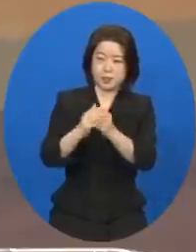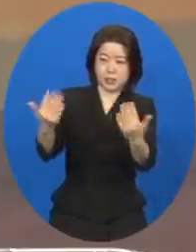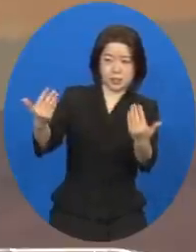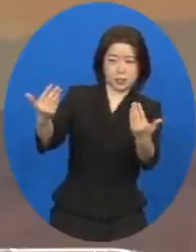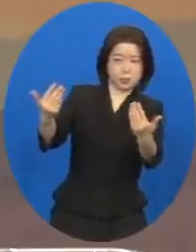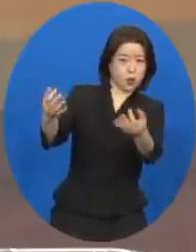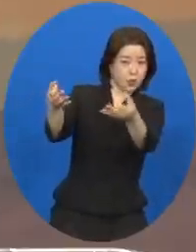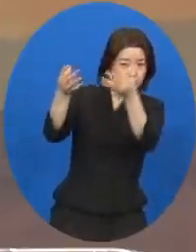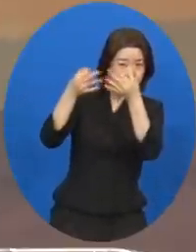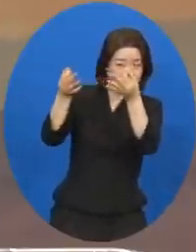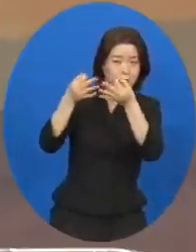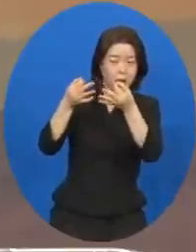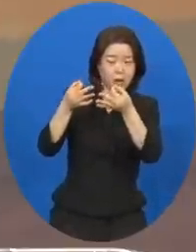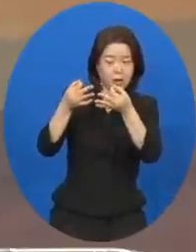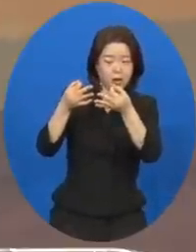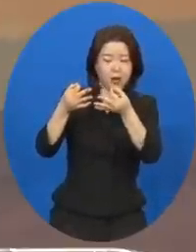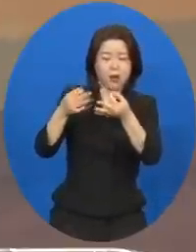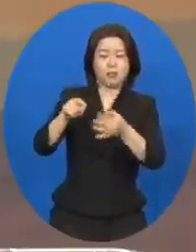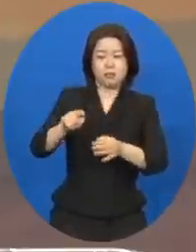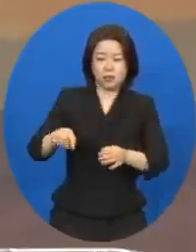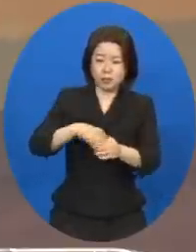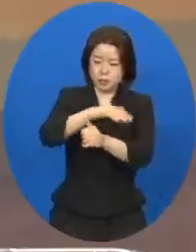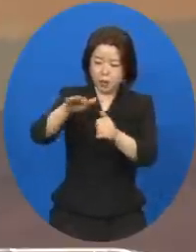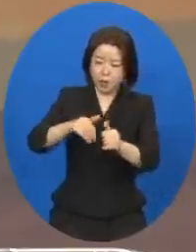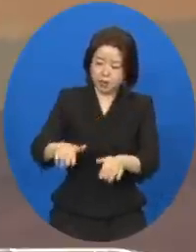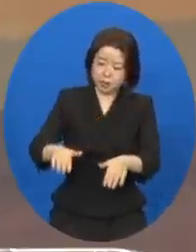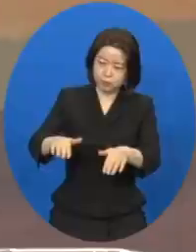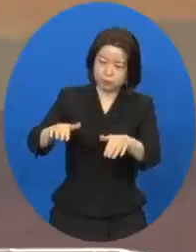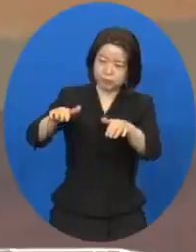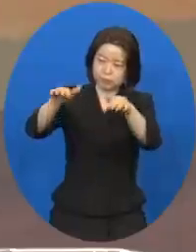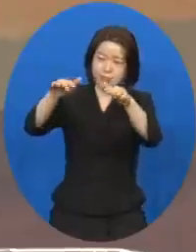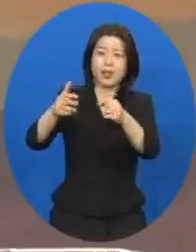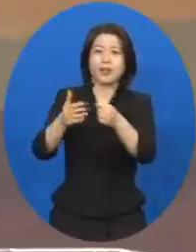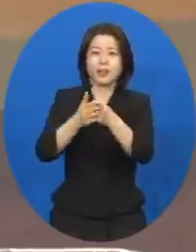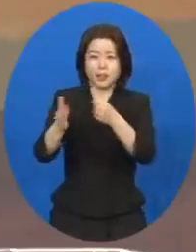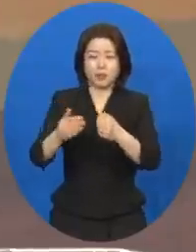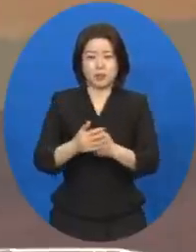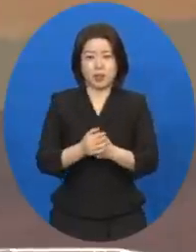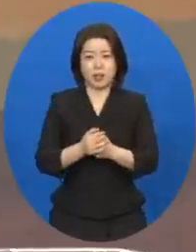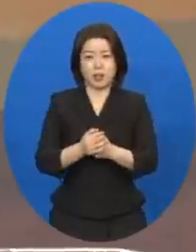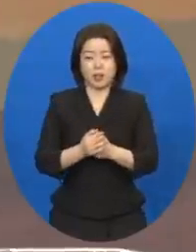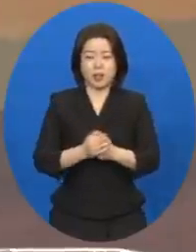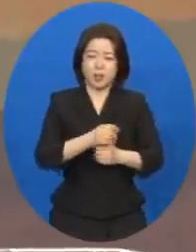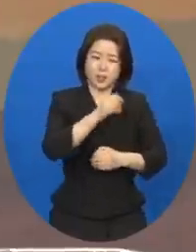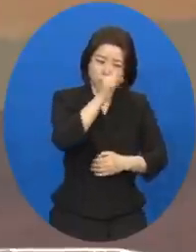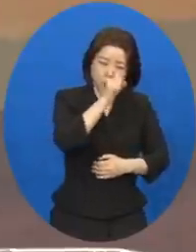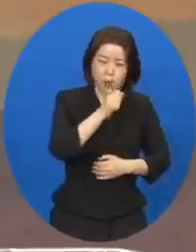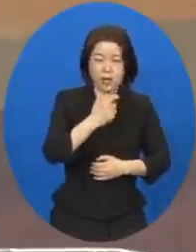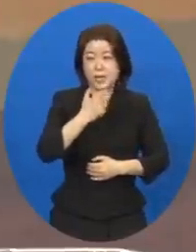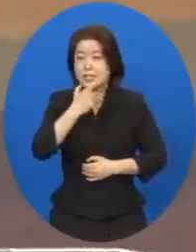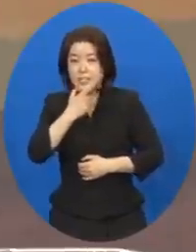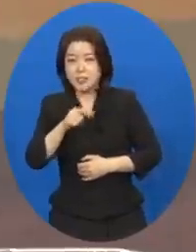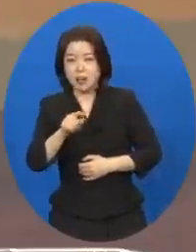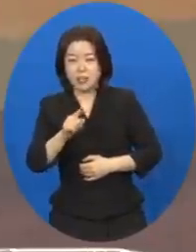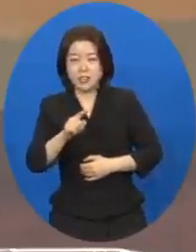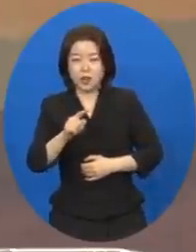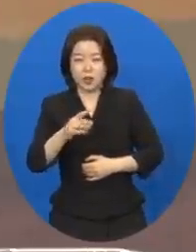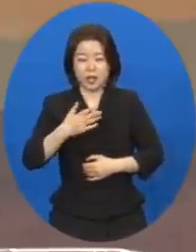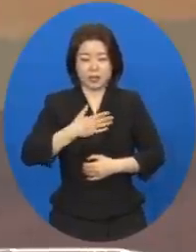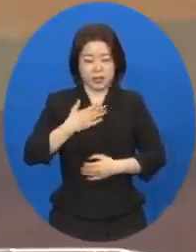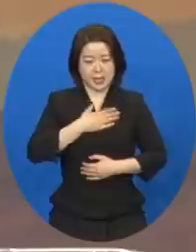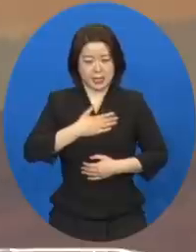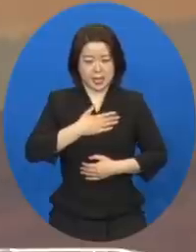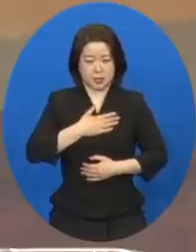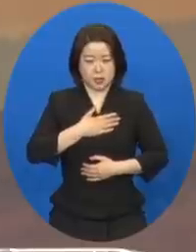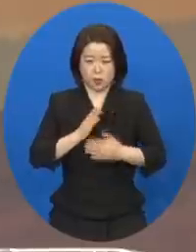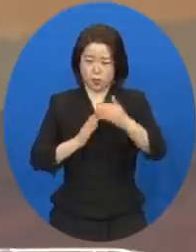받으며 그렇게 자랐기 때문에 더더구나 좋다 싫다 그런 제 감정 표현을